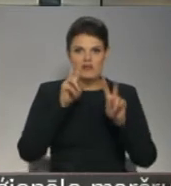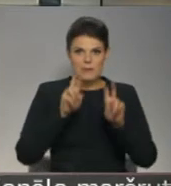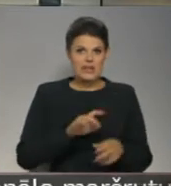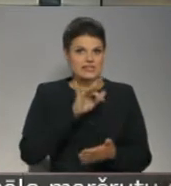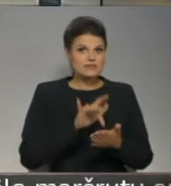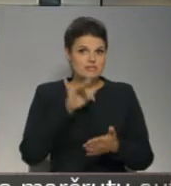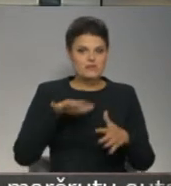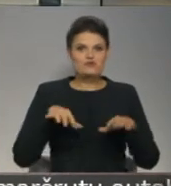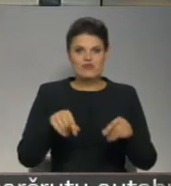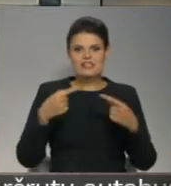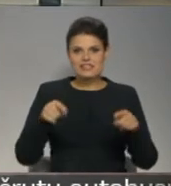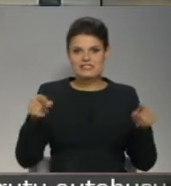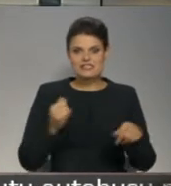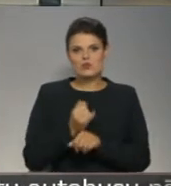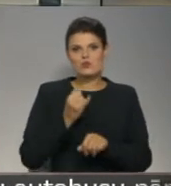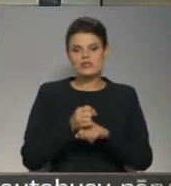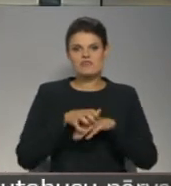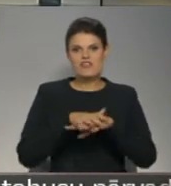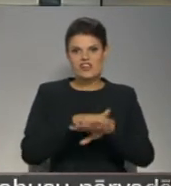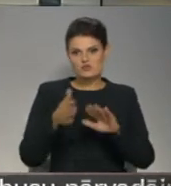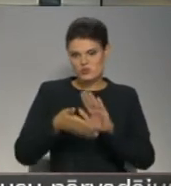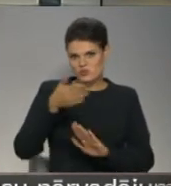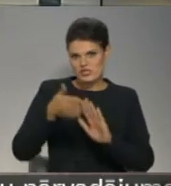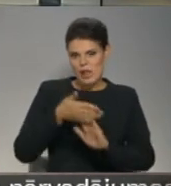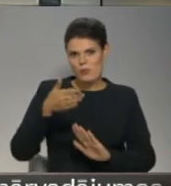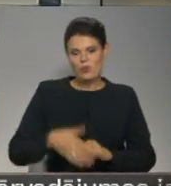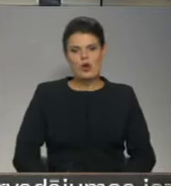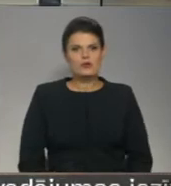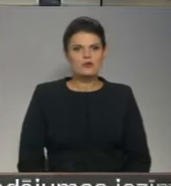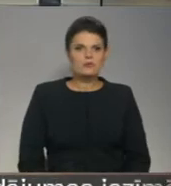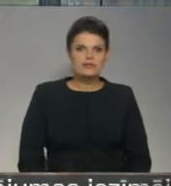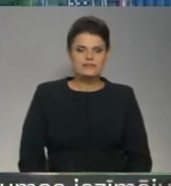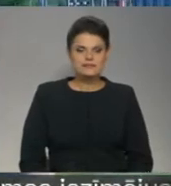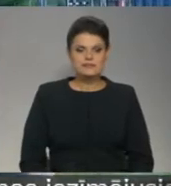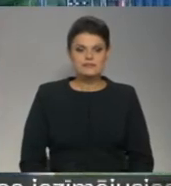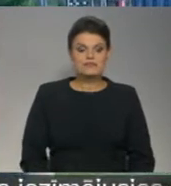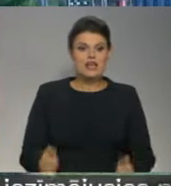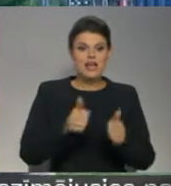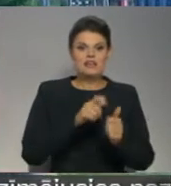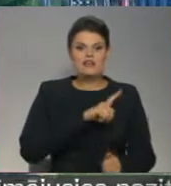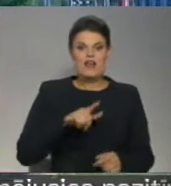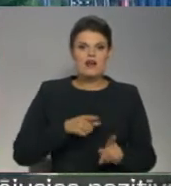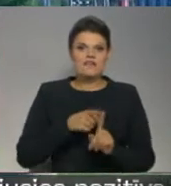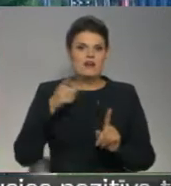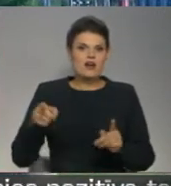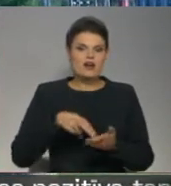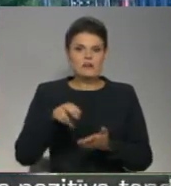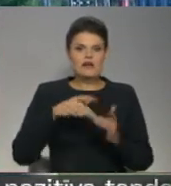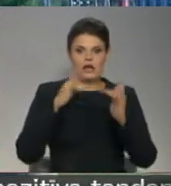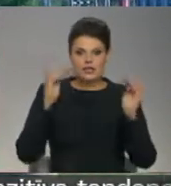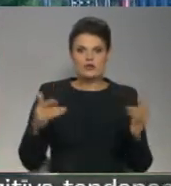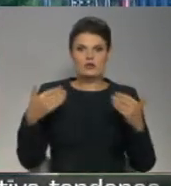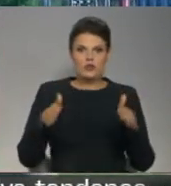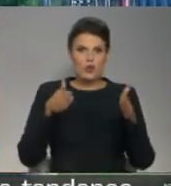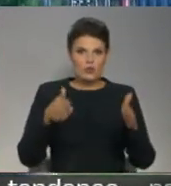arī citi turisma infrastruktūras uzlabojumi, turpina Zemgales televīzija. Līdzās Latvijā garākajam gājēju tiltam, kas jau